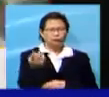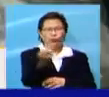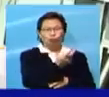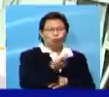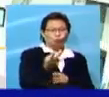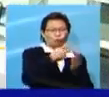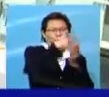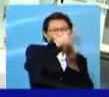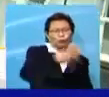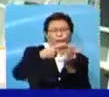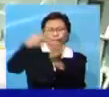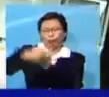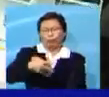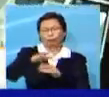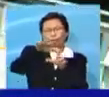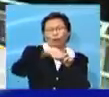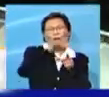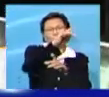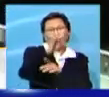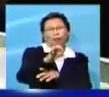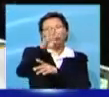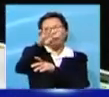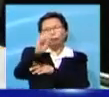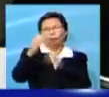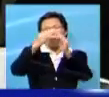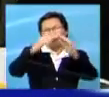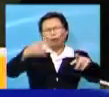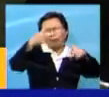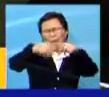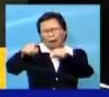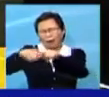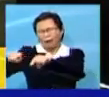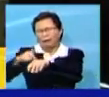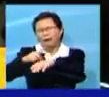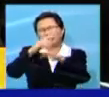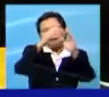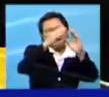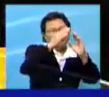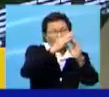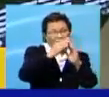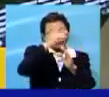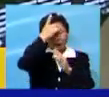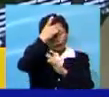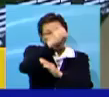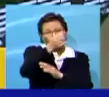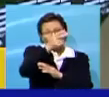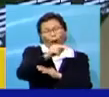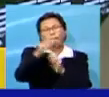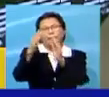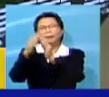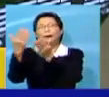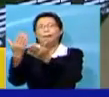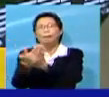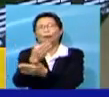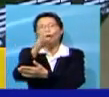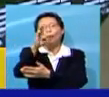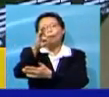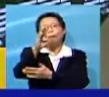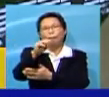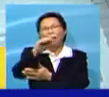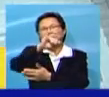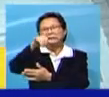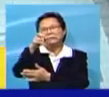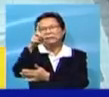Kedua-dua projek membabitkan 840 unit rumah pelbagai jenis di Bandar Dato' On dan Bandar Baru Majidi dijangka siap dalam tempoh